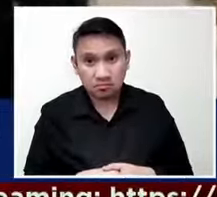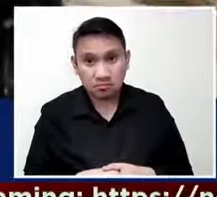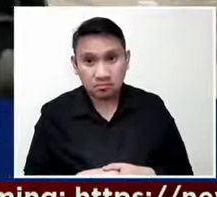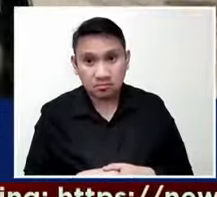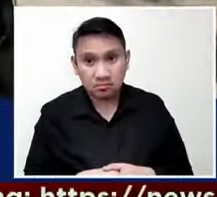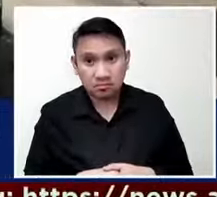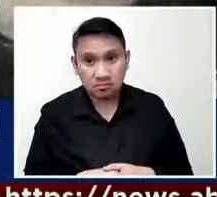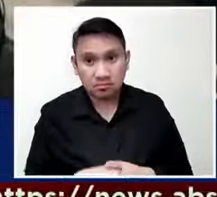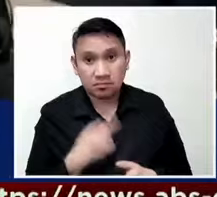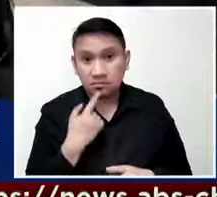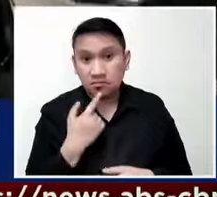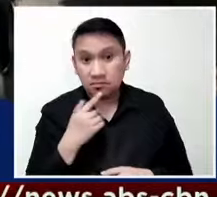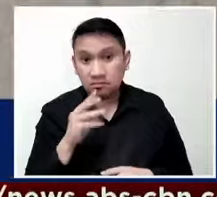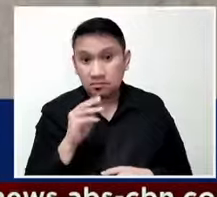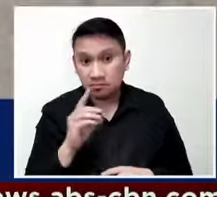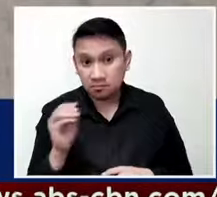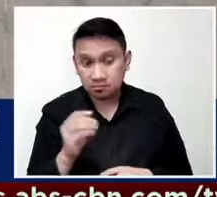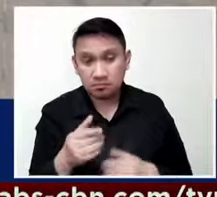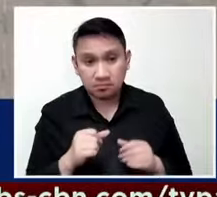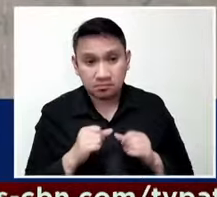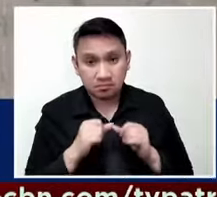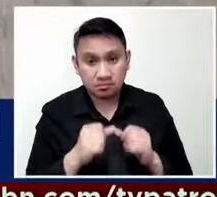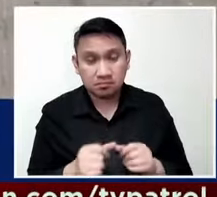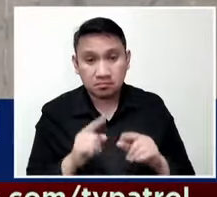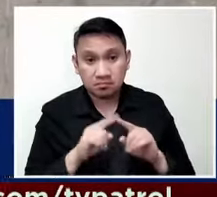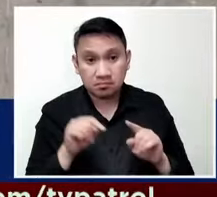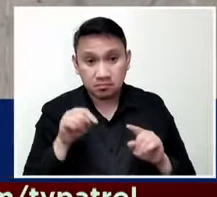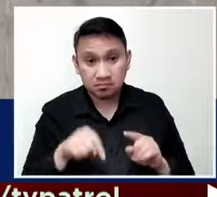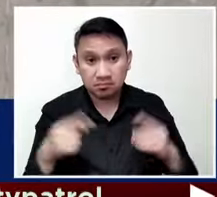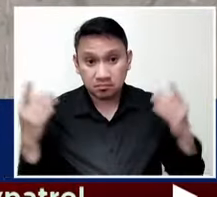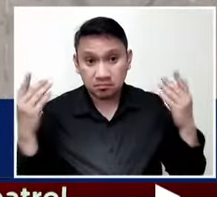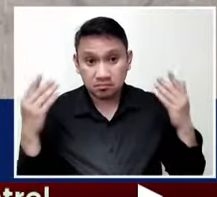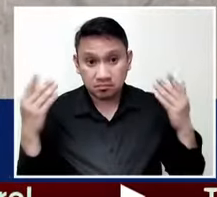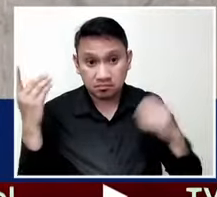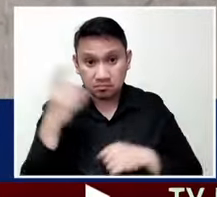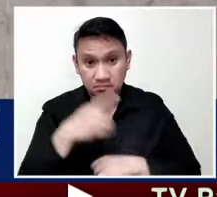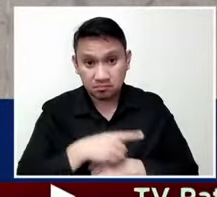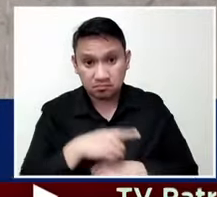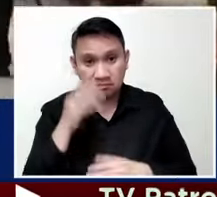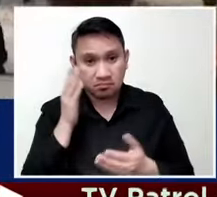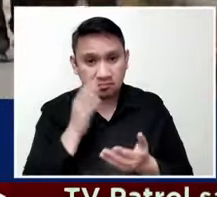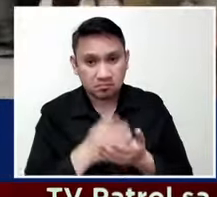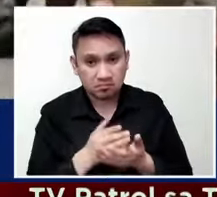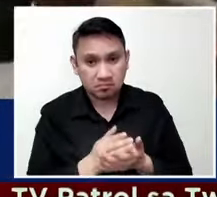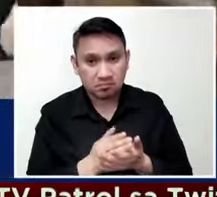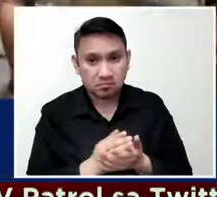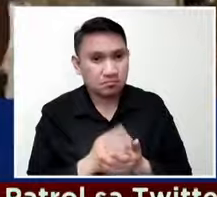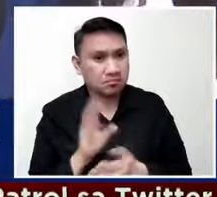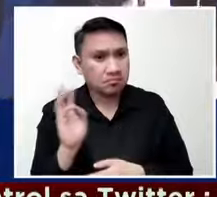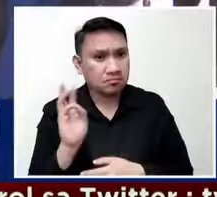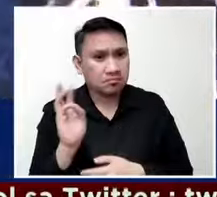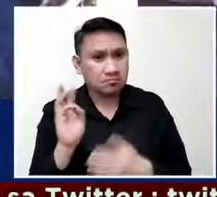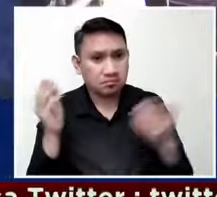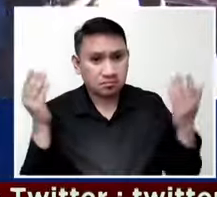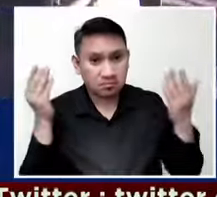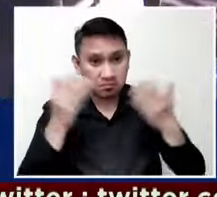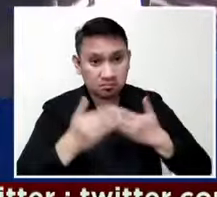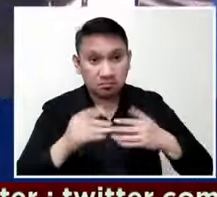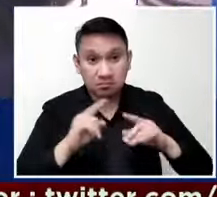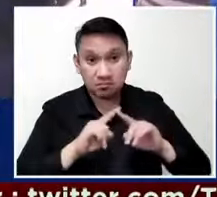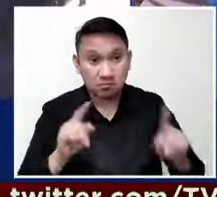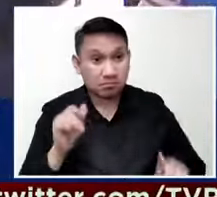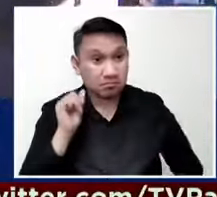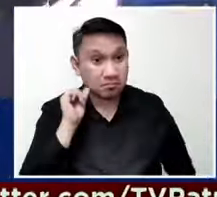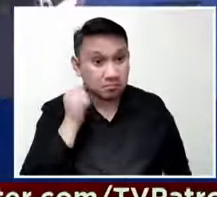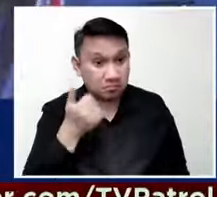Ang sabi ng MMDA, magtutuloy-tuloy yan, pero sa araw na ito kanina itinigil labandang mag-aalas 6 ng gabi. Pero bukas, ang sabi ng MMDA